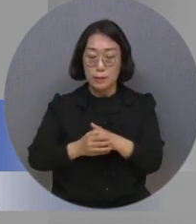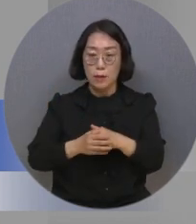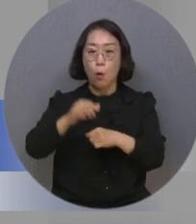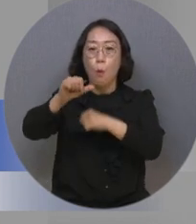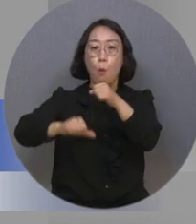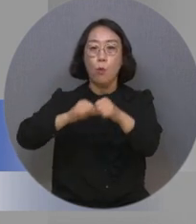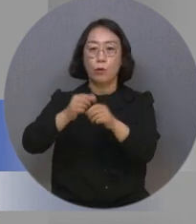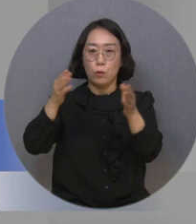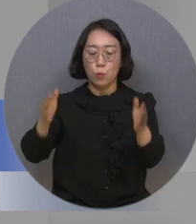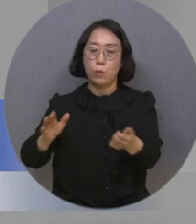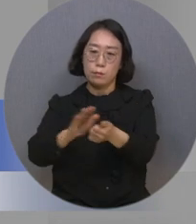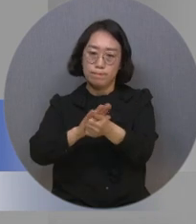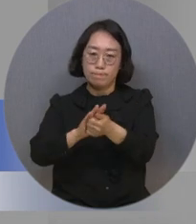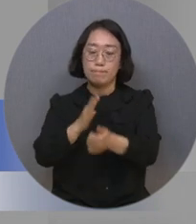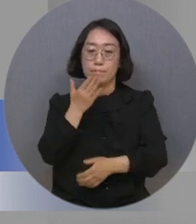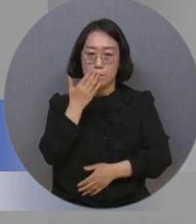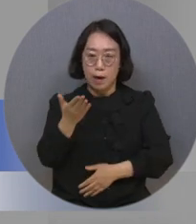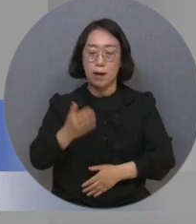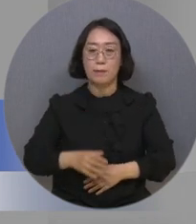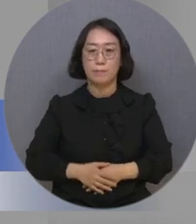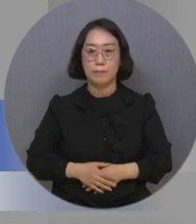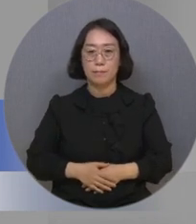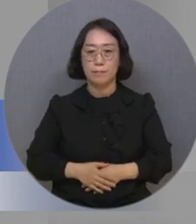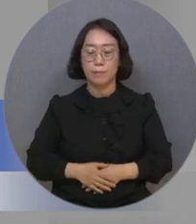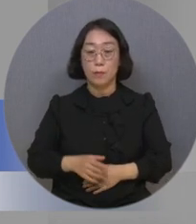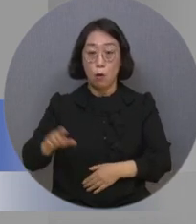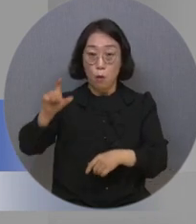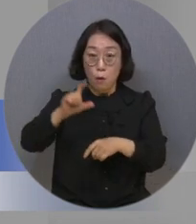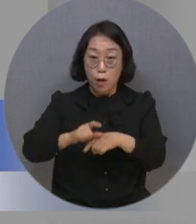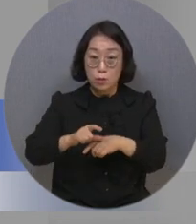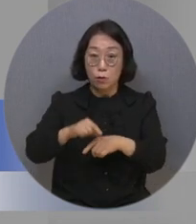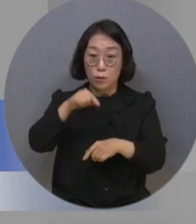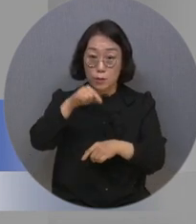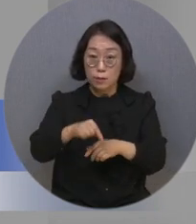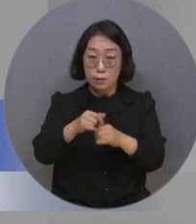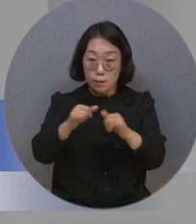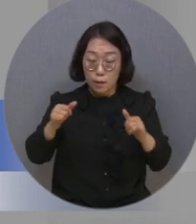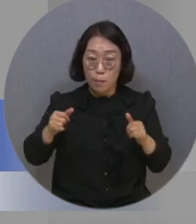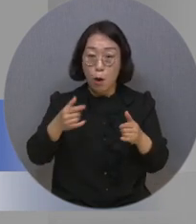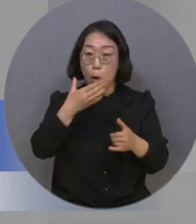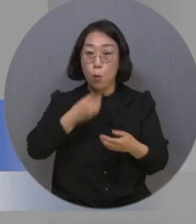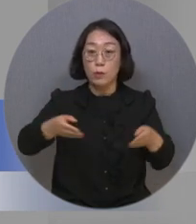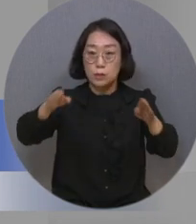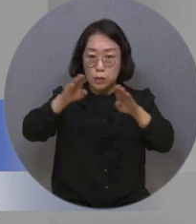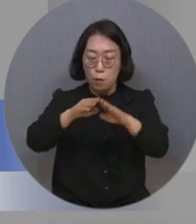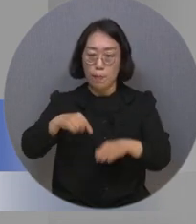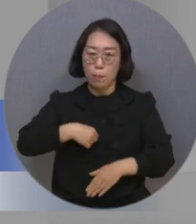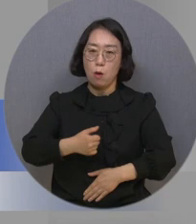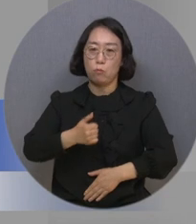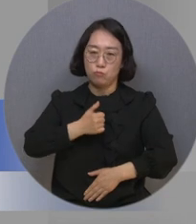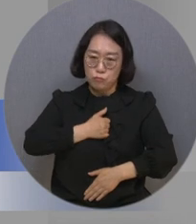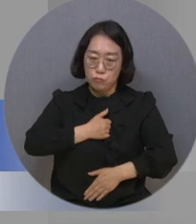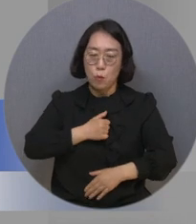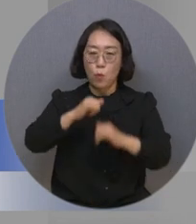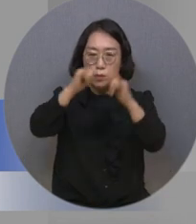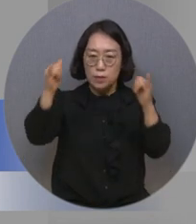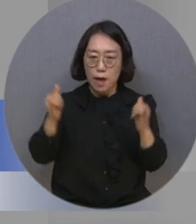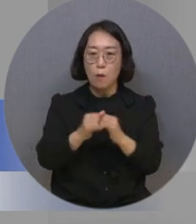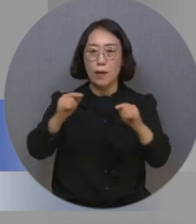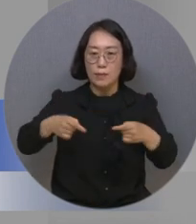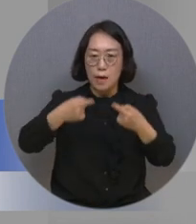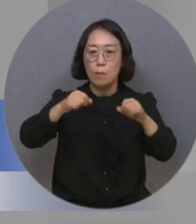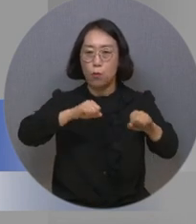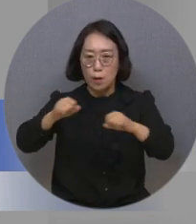5년 동안 서비스를 제공받게 됩니다. 아울러 이용자는 복지관별로 자기주장 프로그램과 사회참여 활동